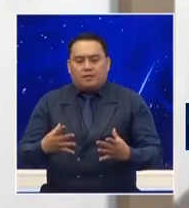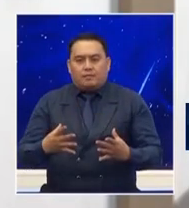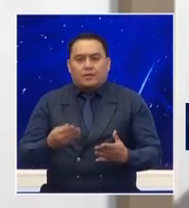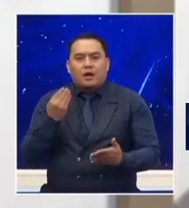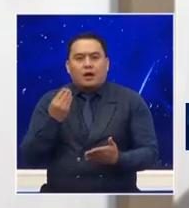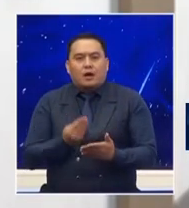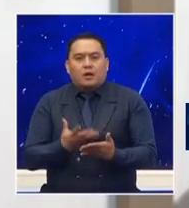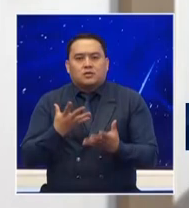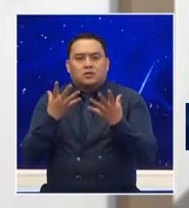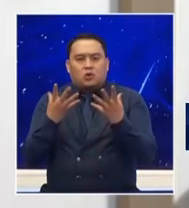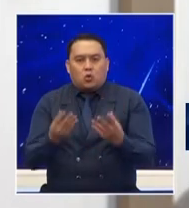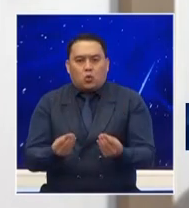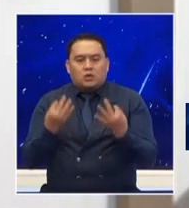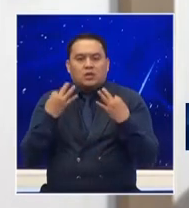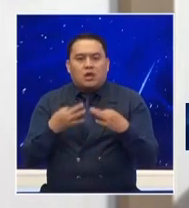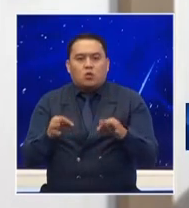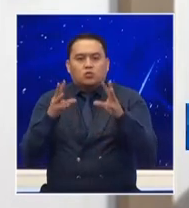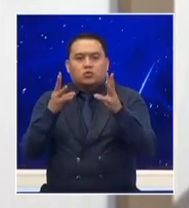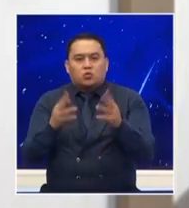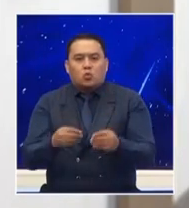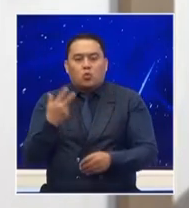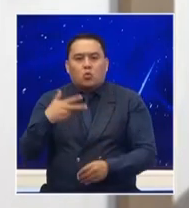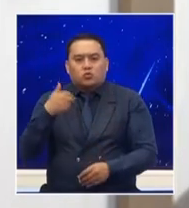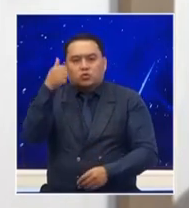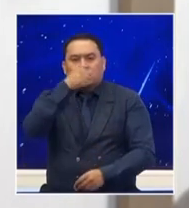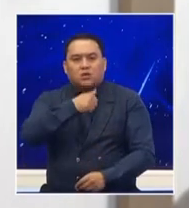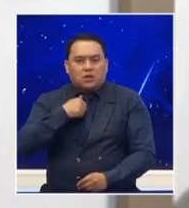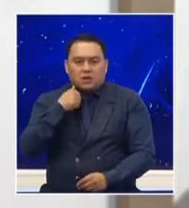Қасиетті күн, тәуелсіздіктің 30 жылдығы.